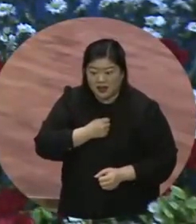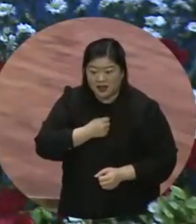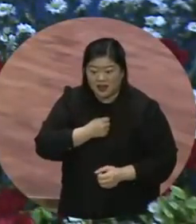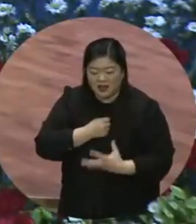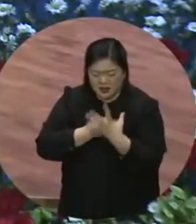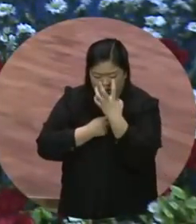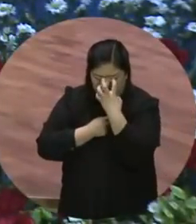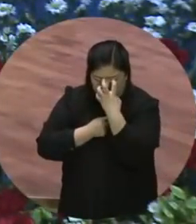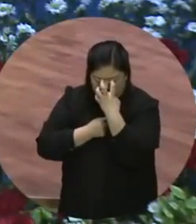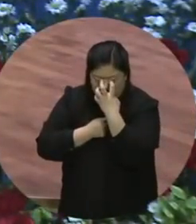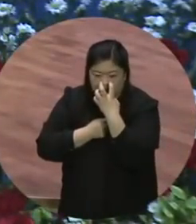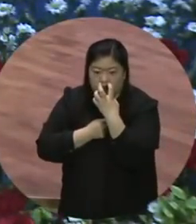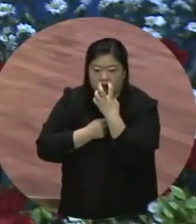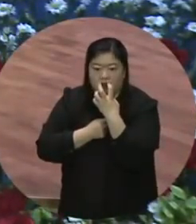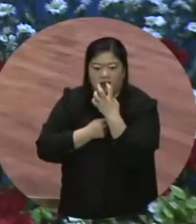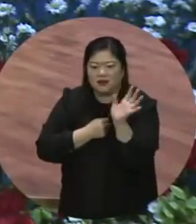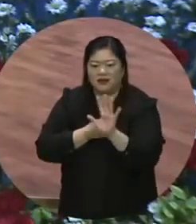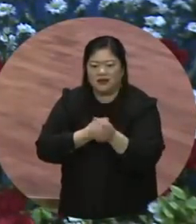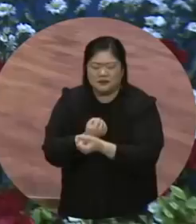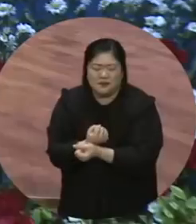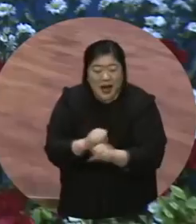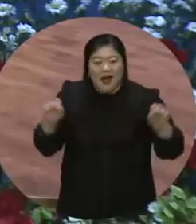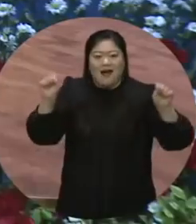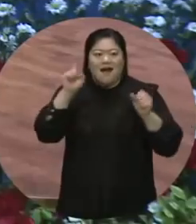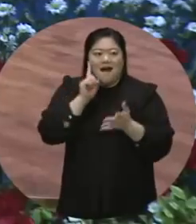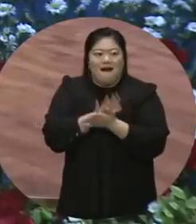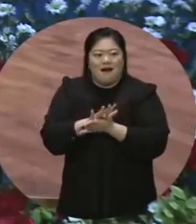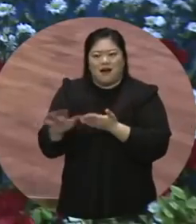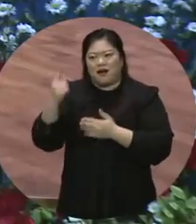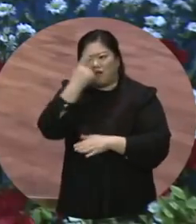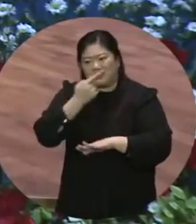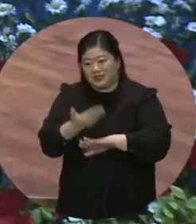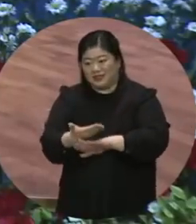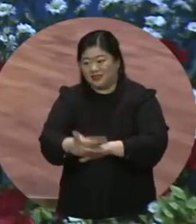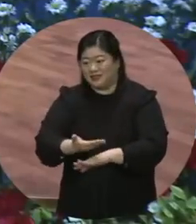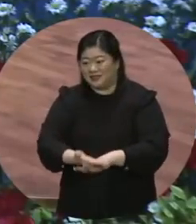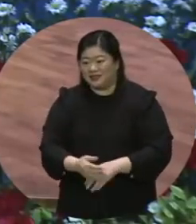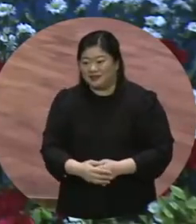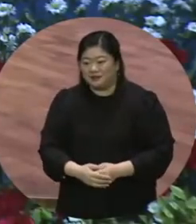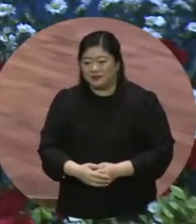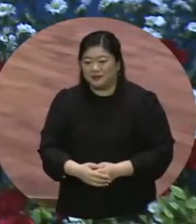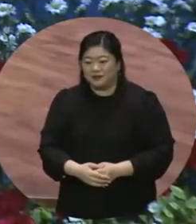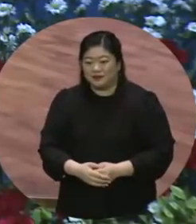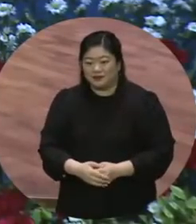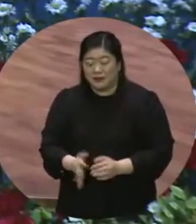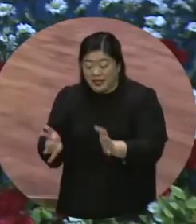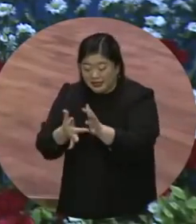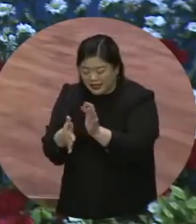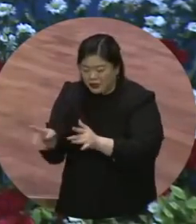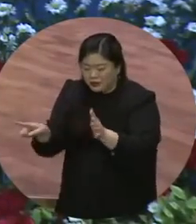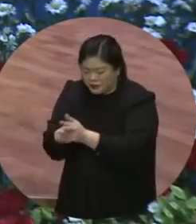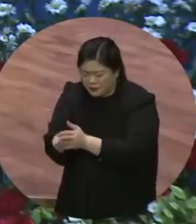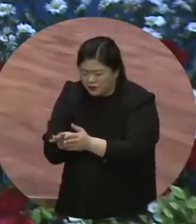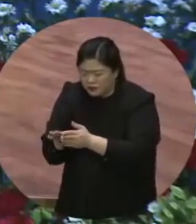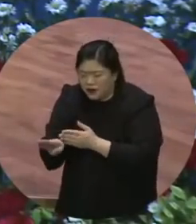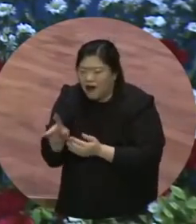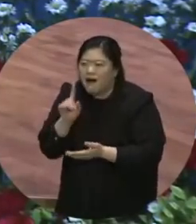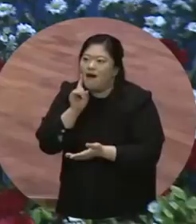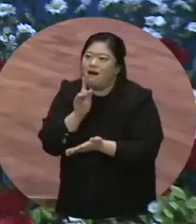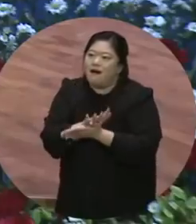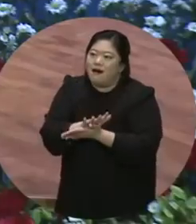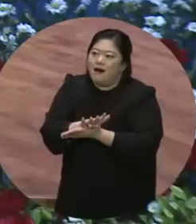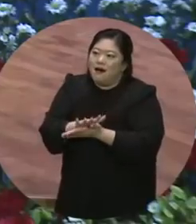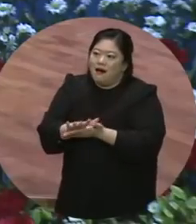그 감격, 그것이 여러분에게 일어나야 된다. 가슴 속에 늘 그런 이